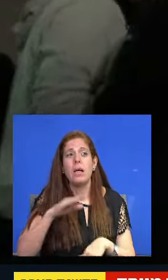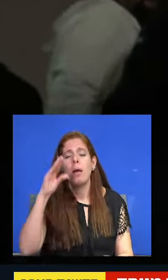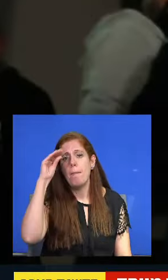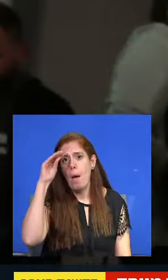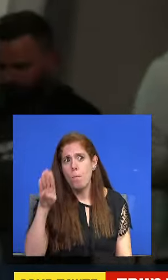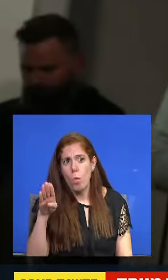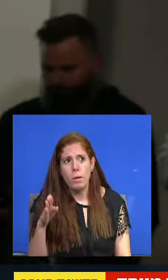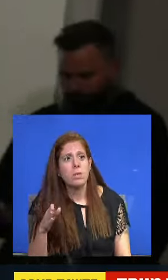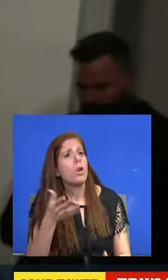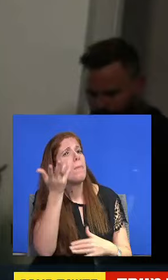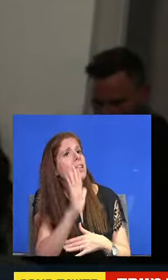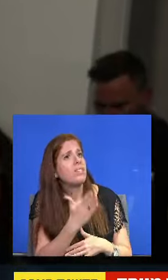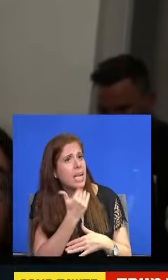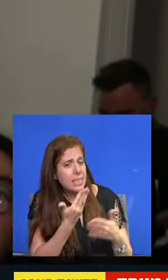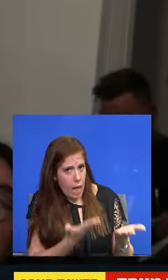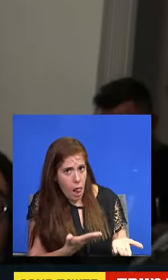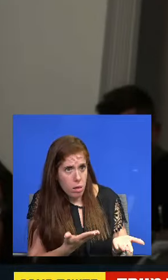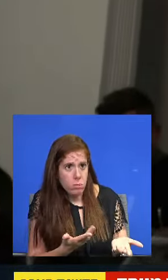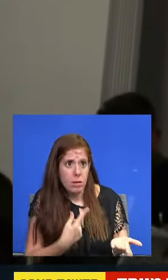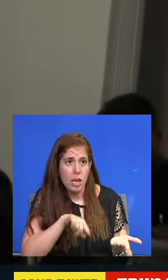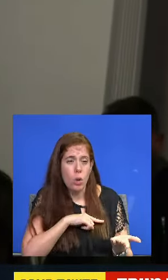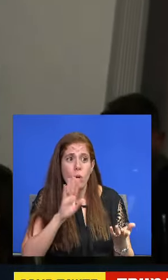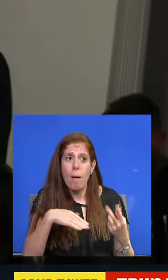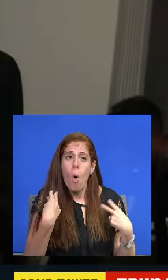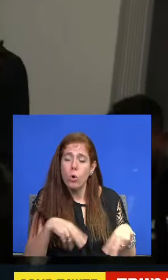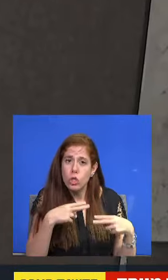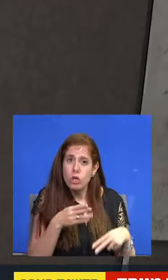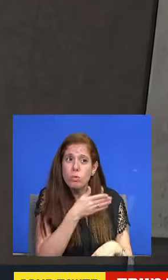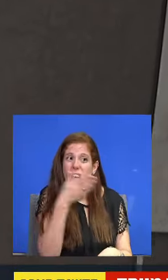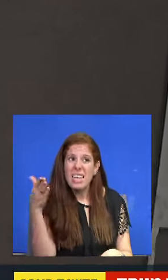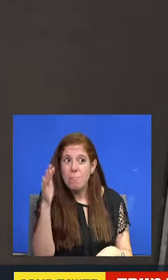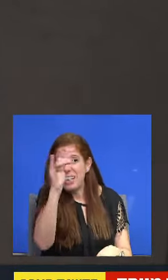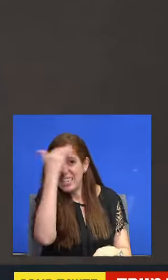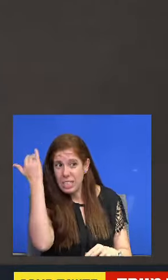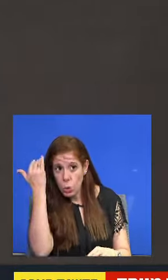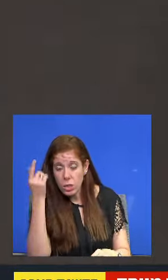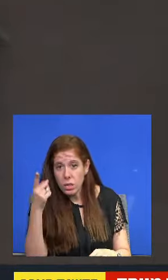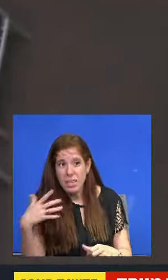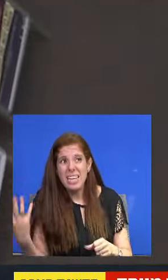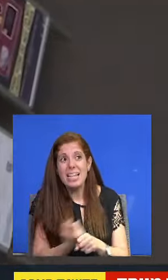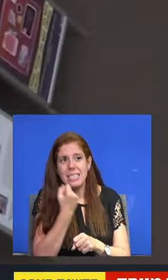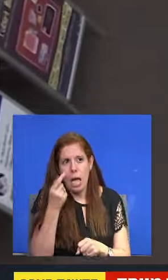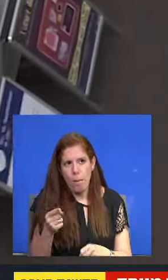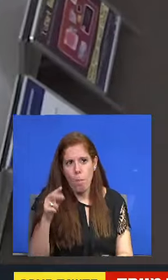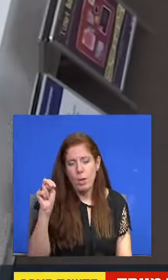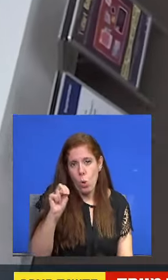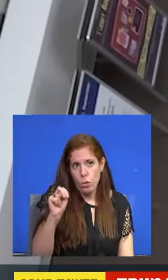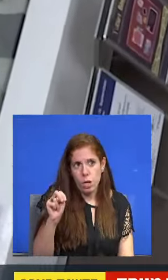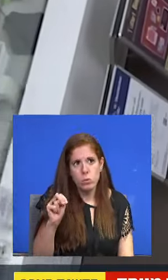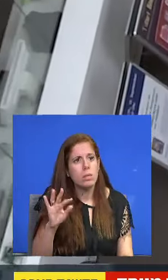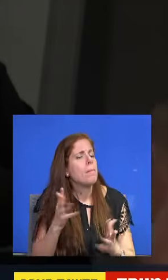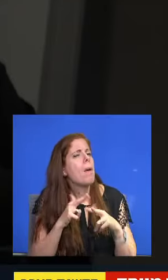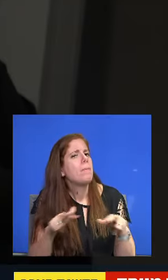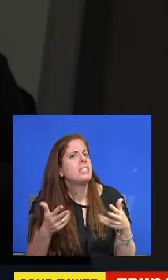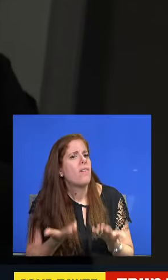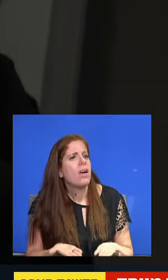Israeli television, because okay. We are also concerned that the extreme right will win here in Nordhausen. How does it look like now?